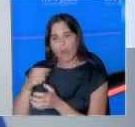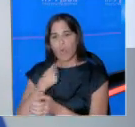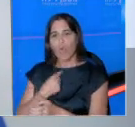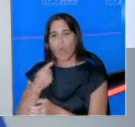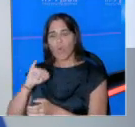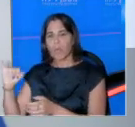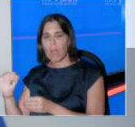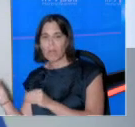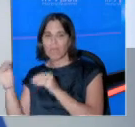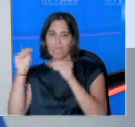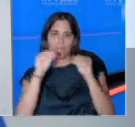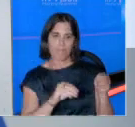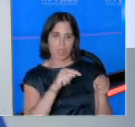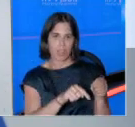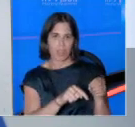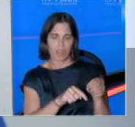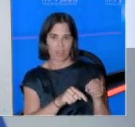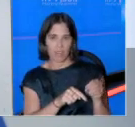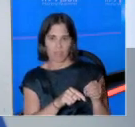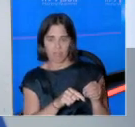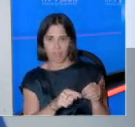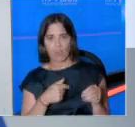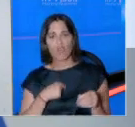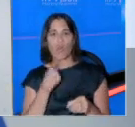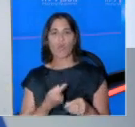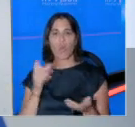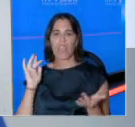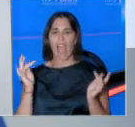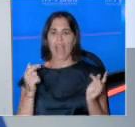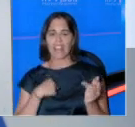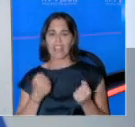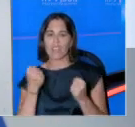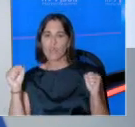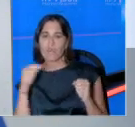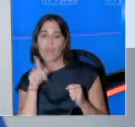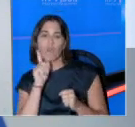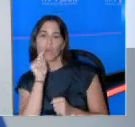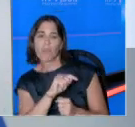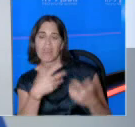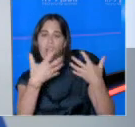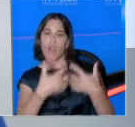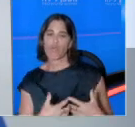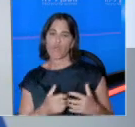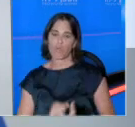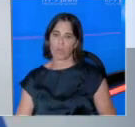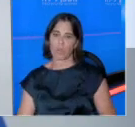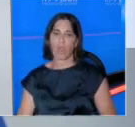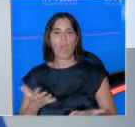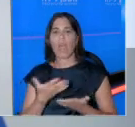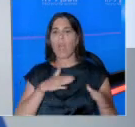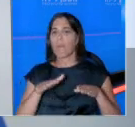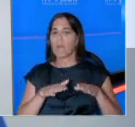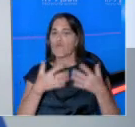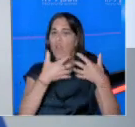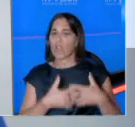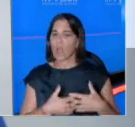לשמאל, ממשלה שתלויה בקולות אנטי-ציונים, ולזה הם קוראים ממשלת אחדות. איך ממשלת